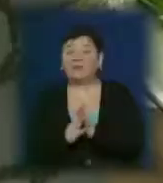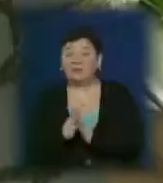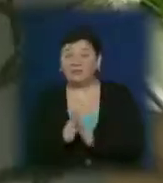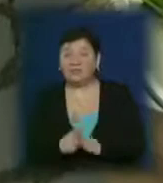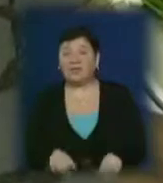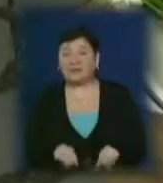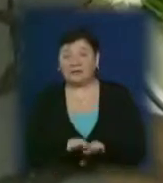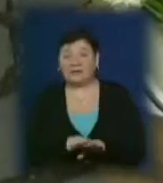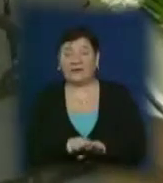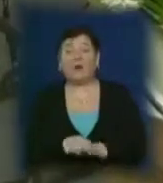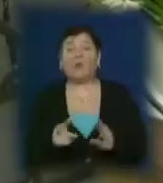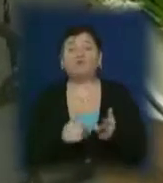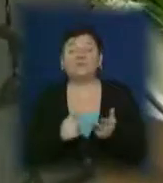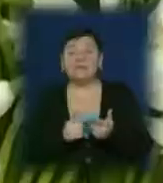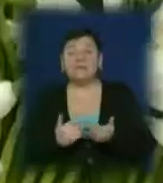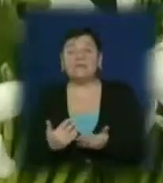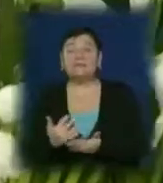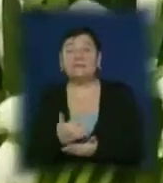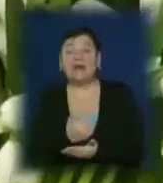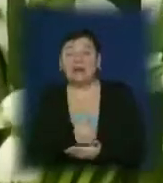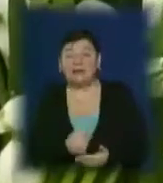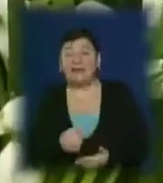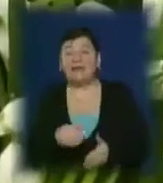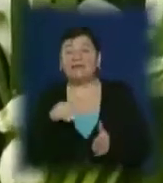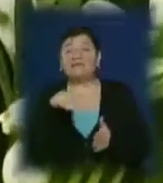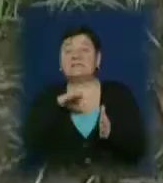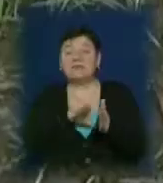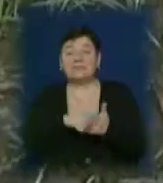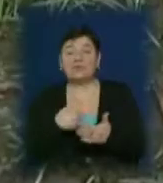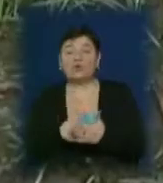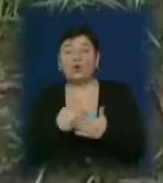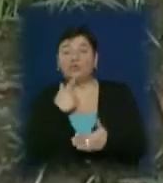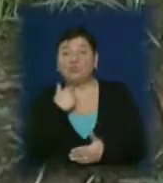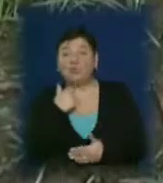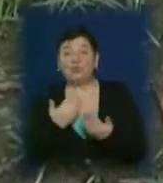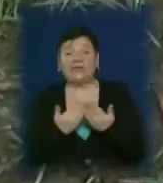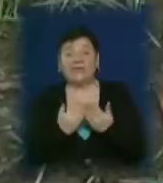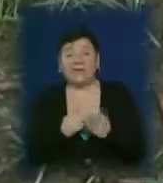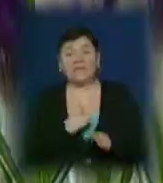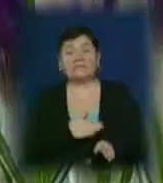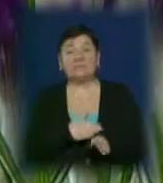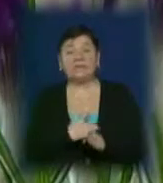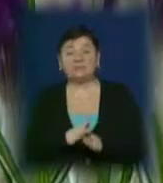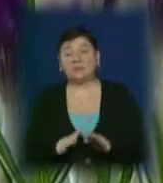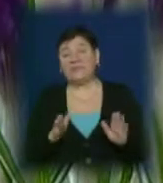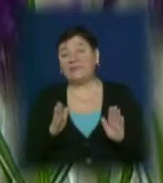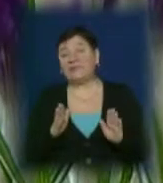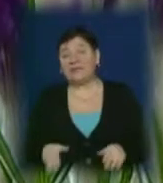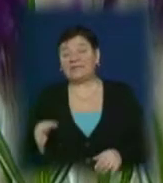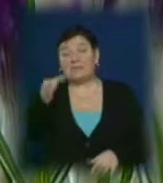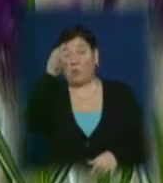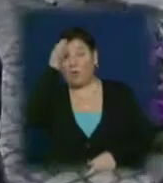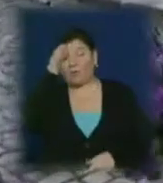умовах квіти, оскільки збирання насіння рослин, занесених до Червоної книги України, здійснюється лише з науковою